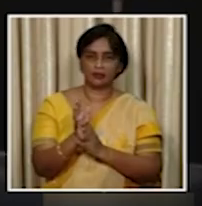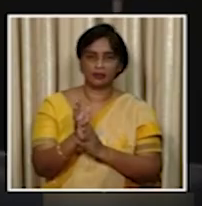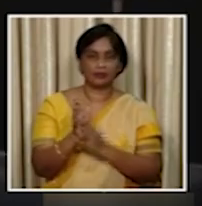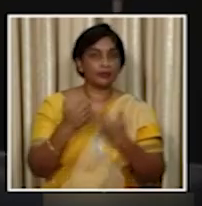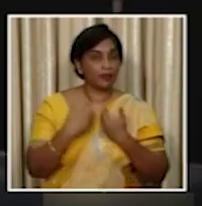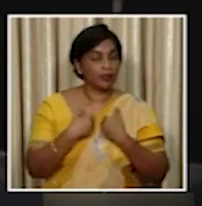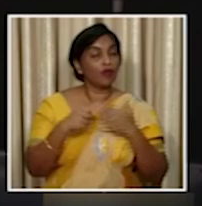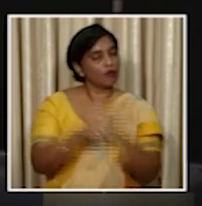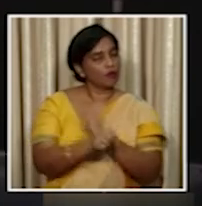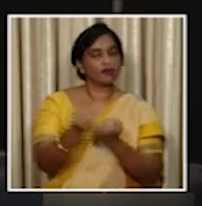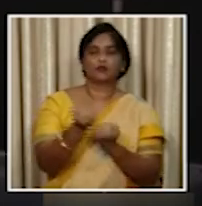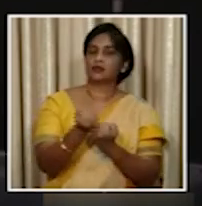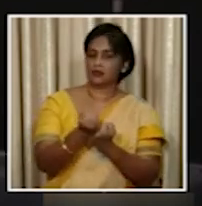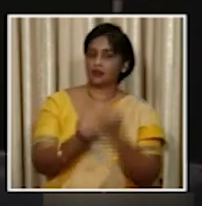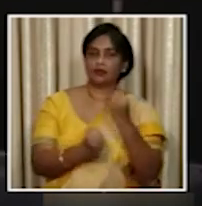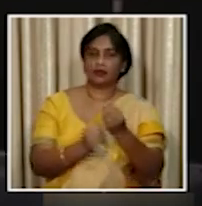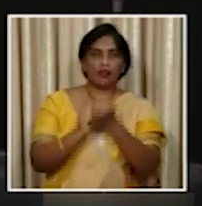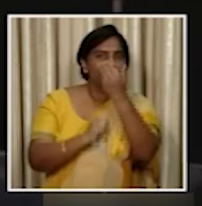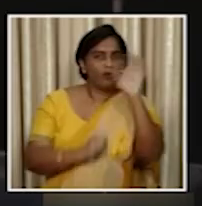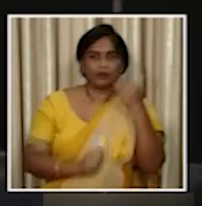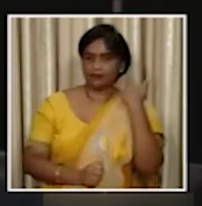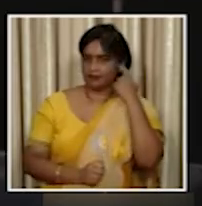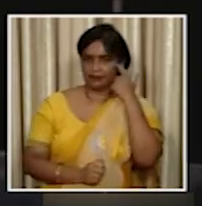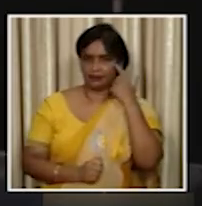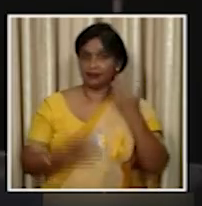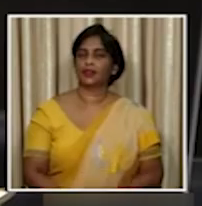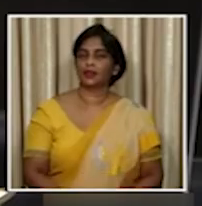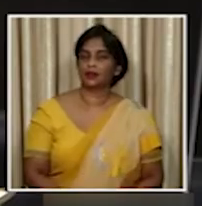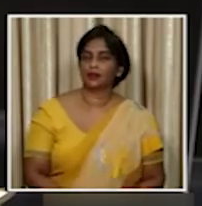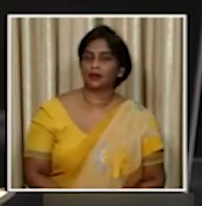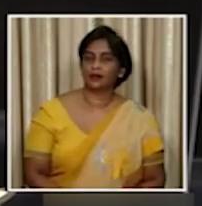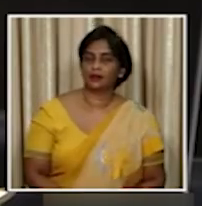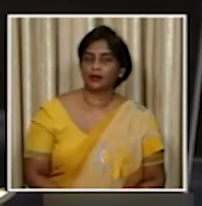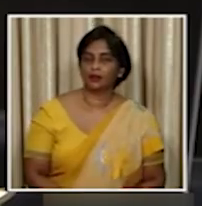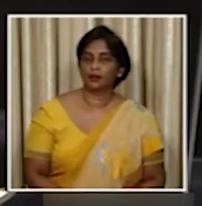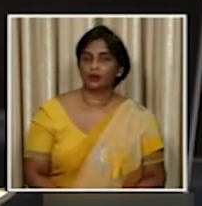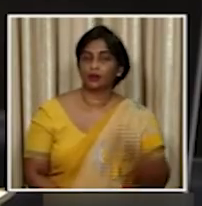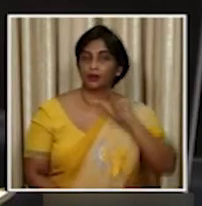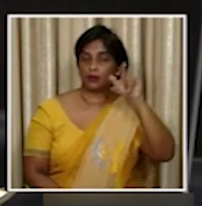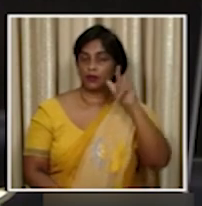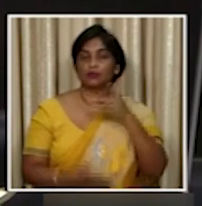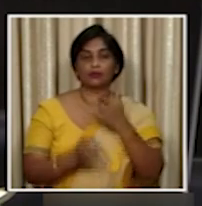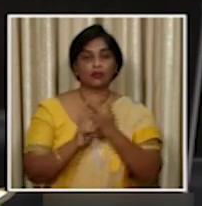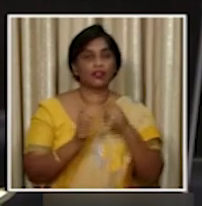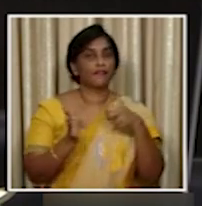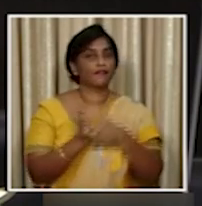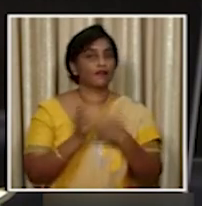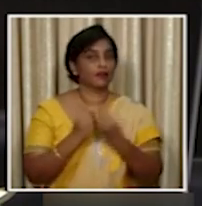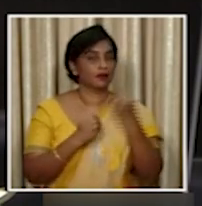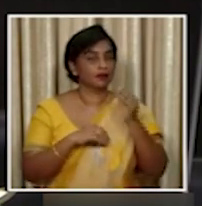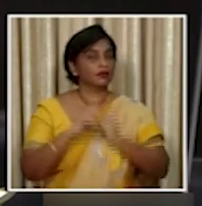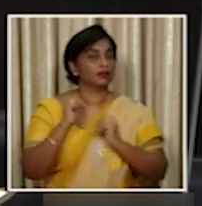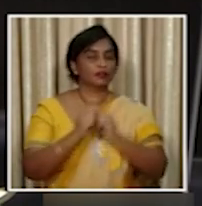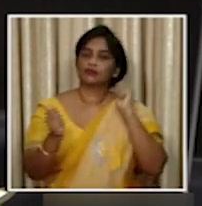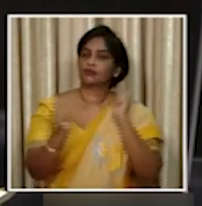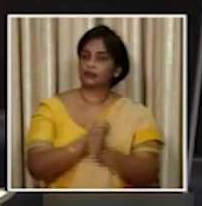අපේ සම්පූර්ණ සහයෝගය තියෙනවා. මේ එහෙම පැන්නීමේ අදහසක් මන්ද මම නම් දන්නේ නැහැ. විදේශිකයන්ට ගුවන්තොටු පොලේ වීසා ලබා දීමේ ක්‍රමය